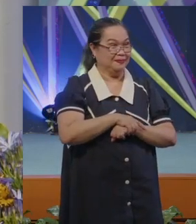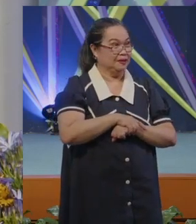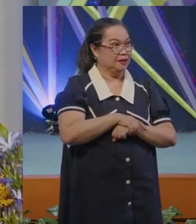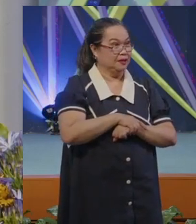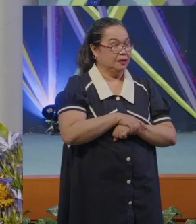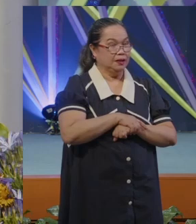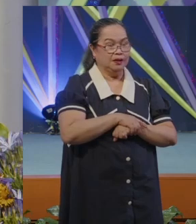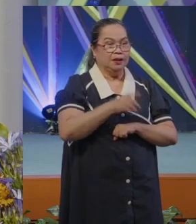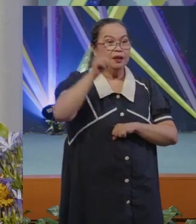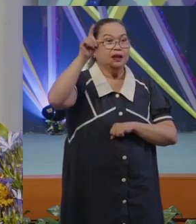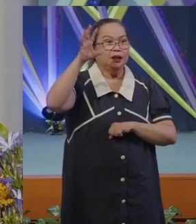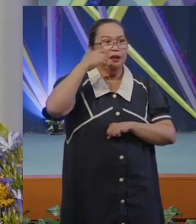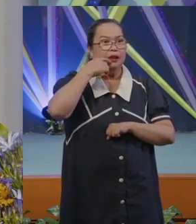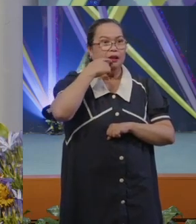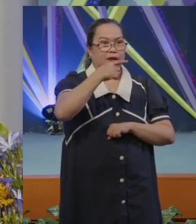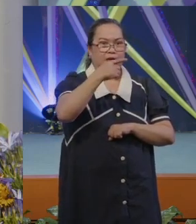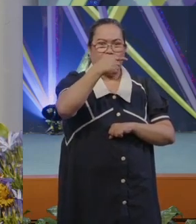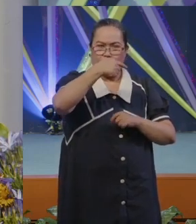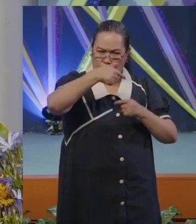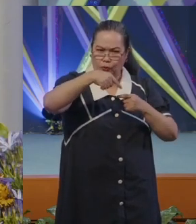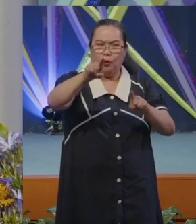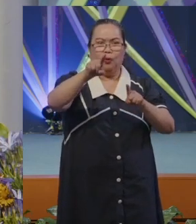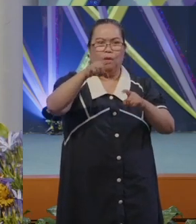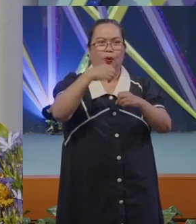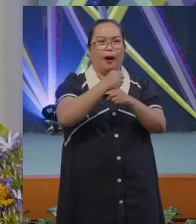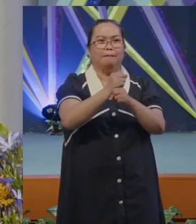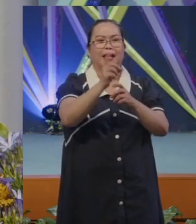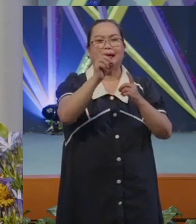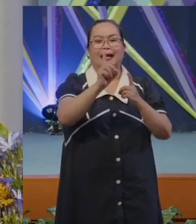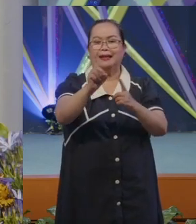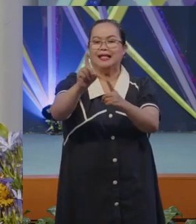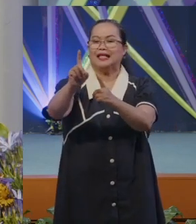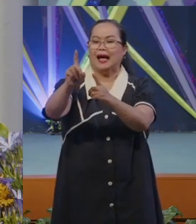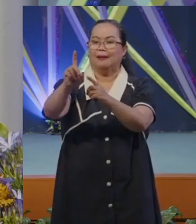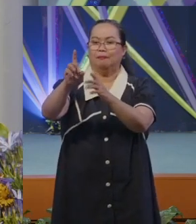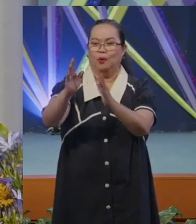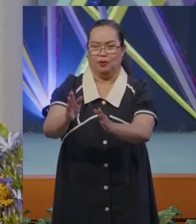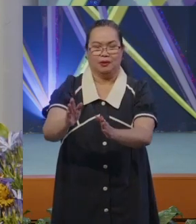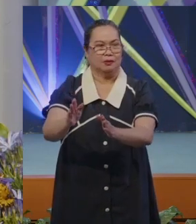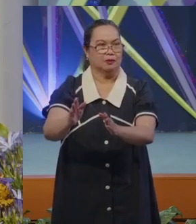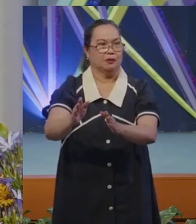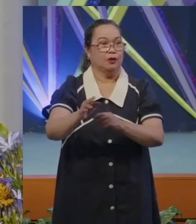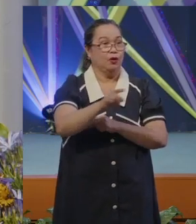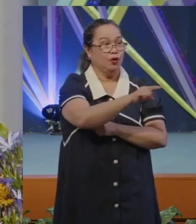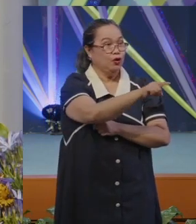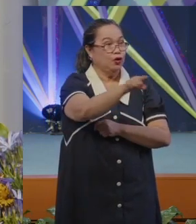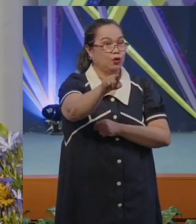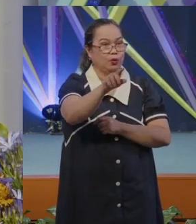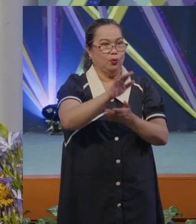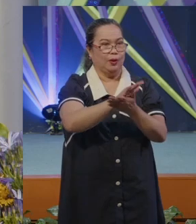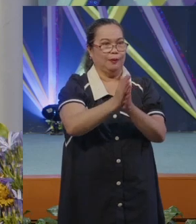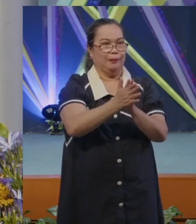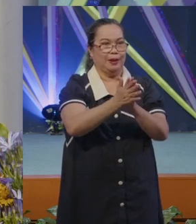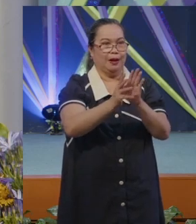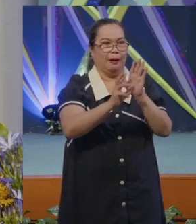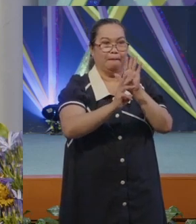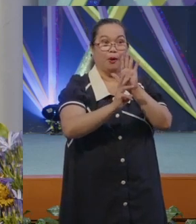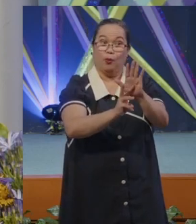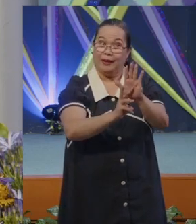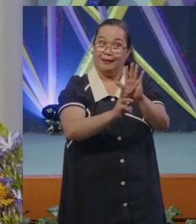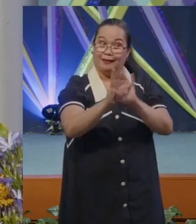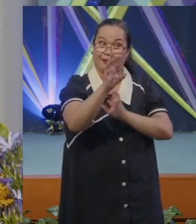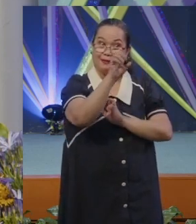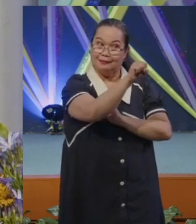No? Ang sabi niya, go and make disciples of all the nations. Ang sabi niya, and you shall be my witnesses in Jerusalem, in